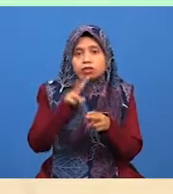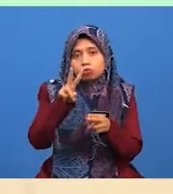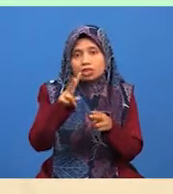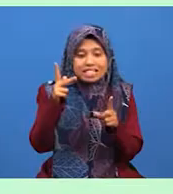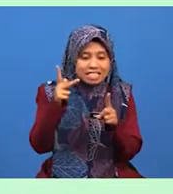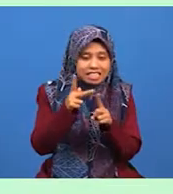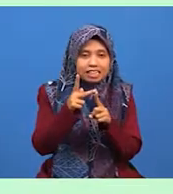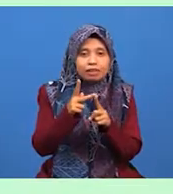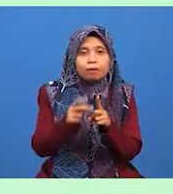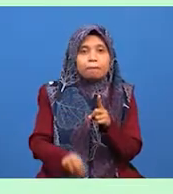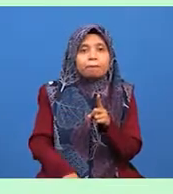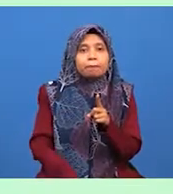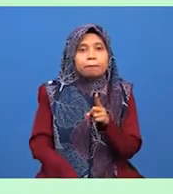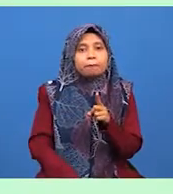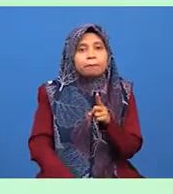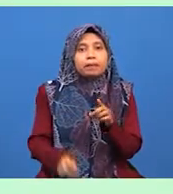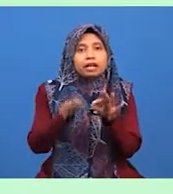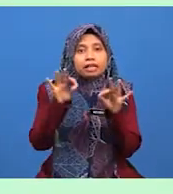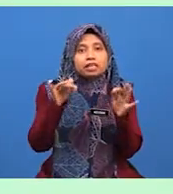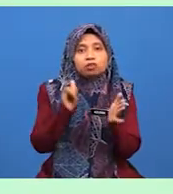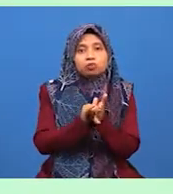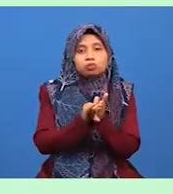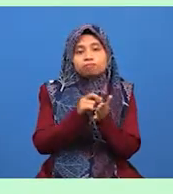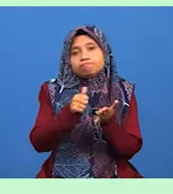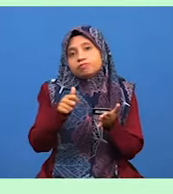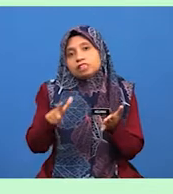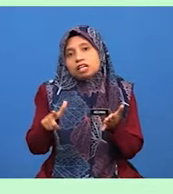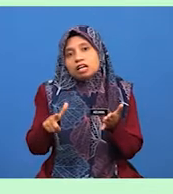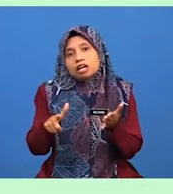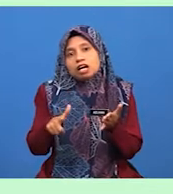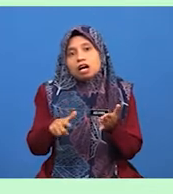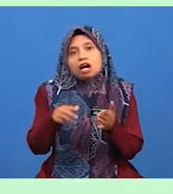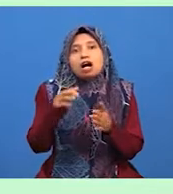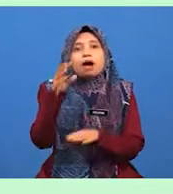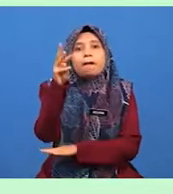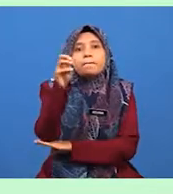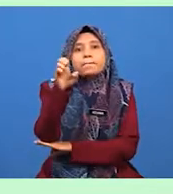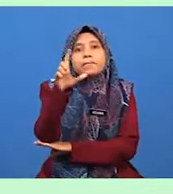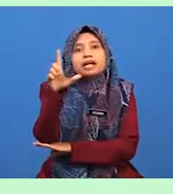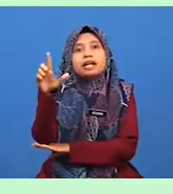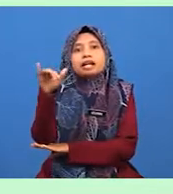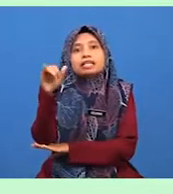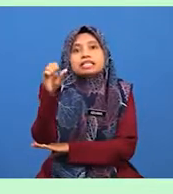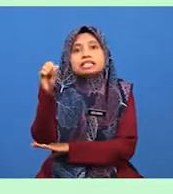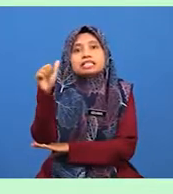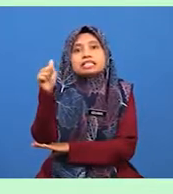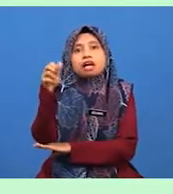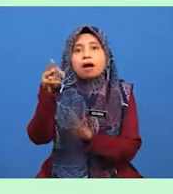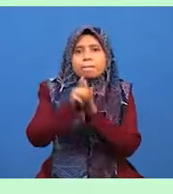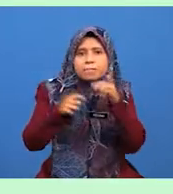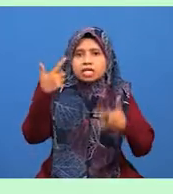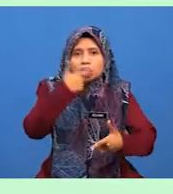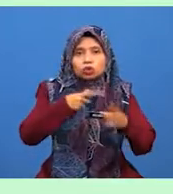ke. Ayat tersebut ialah Melissa melancong ke Pulau